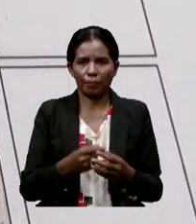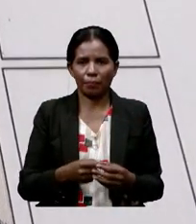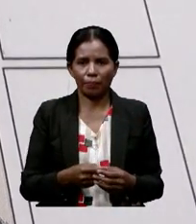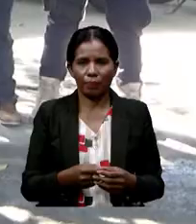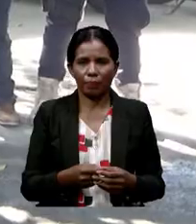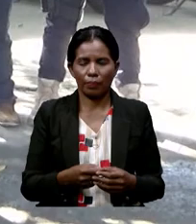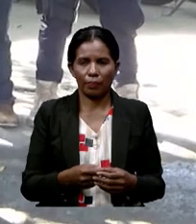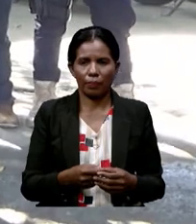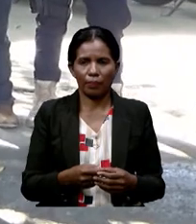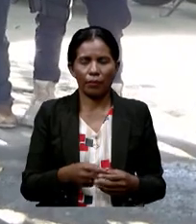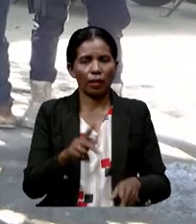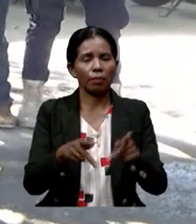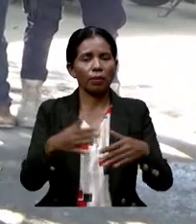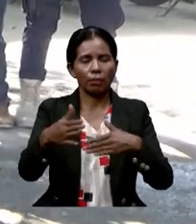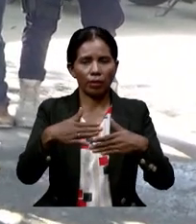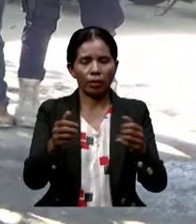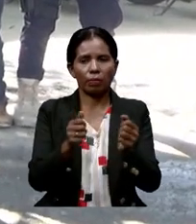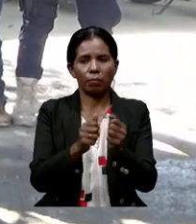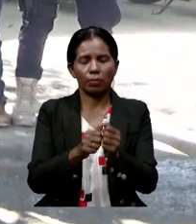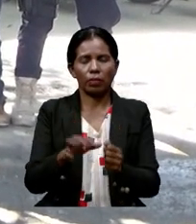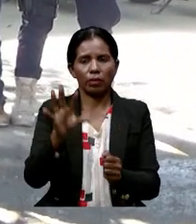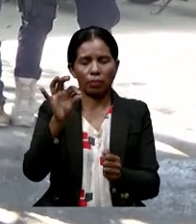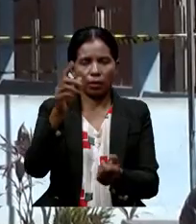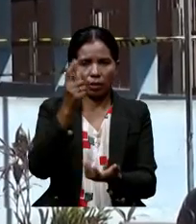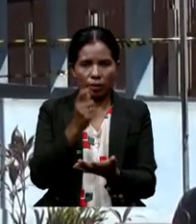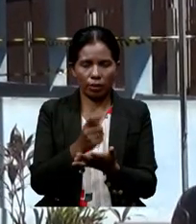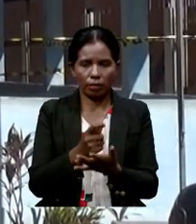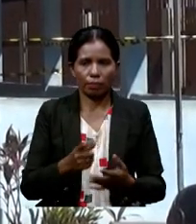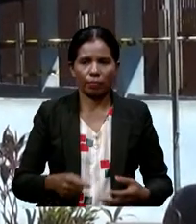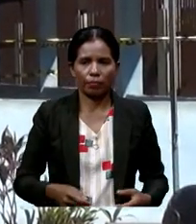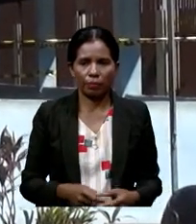ihal dia walu total populasang besik riunsia. Abrang Mambral, Rafael Luzres, LZMN.